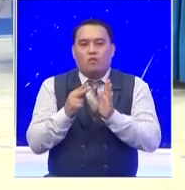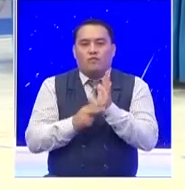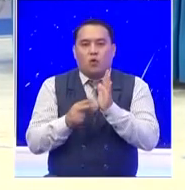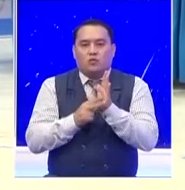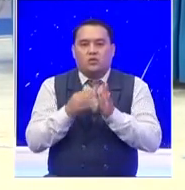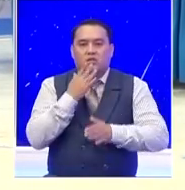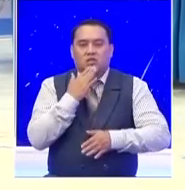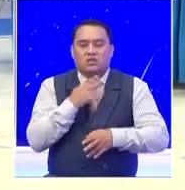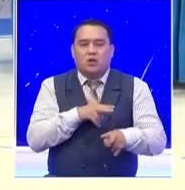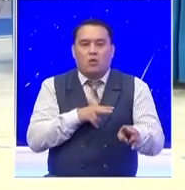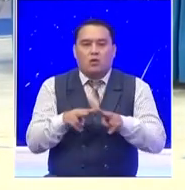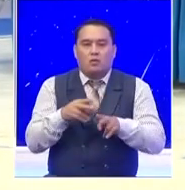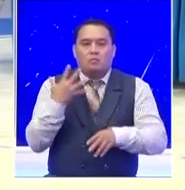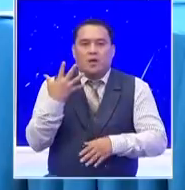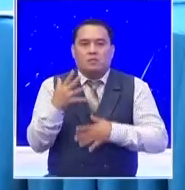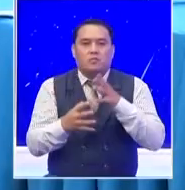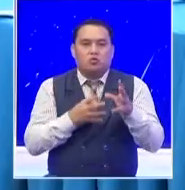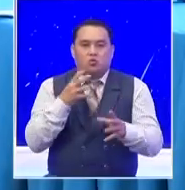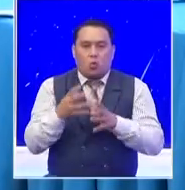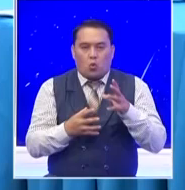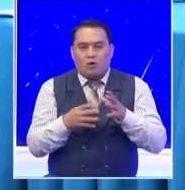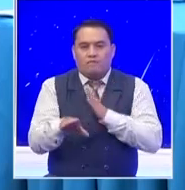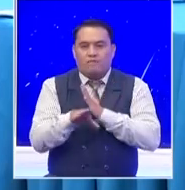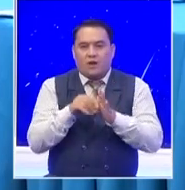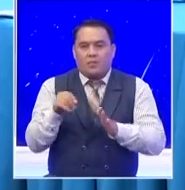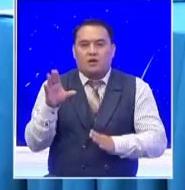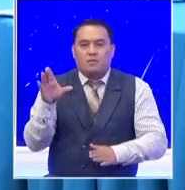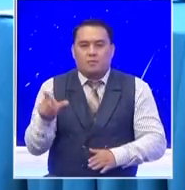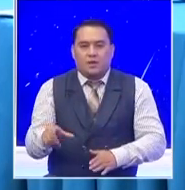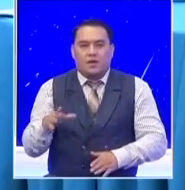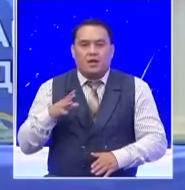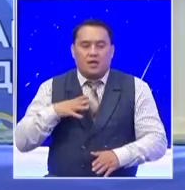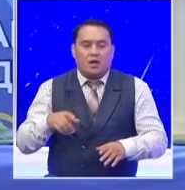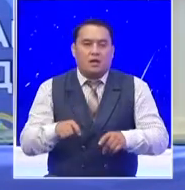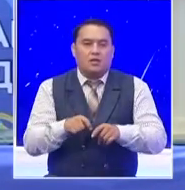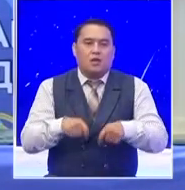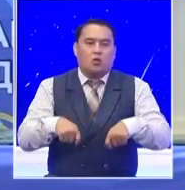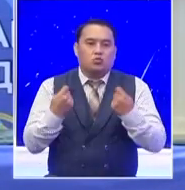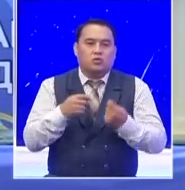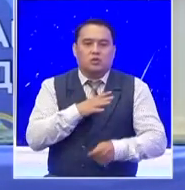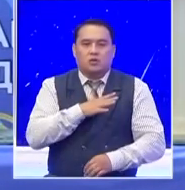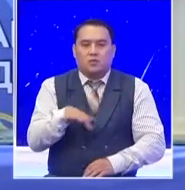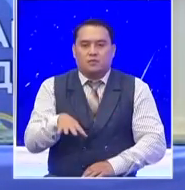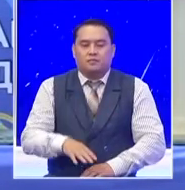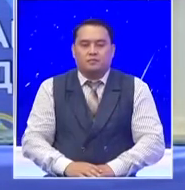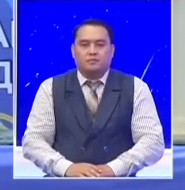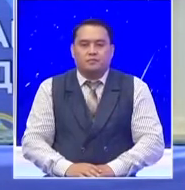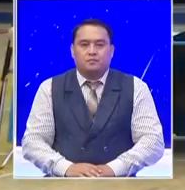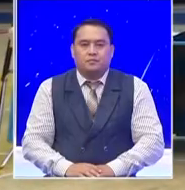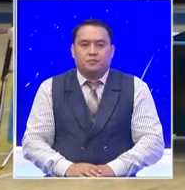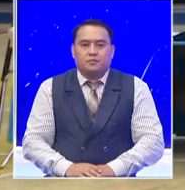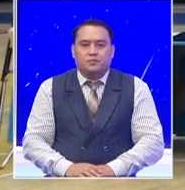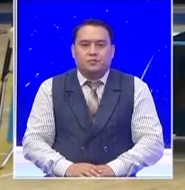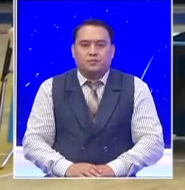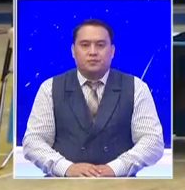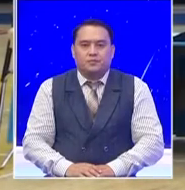национальных наблюдателей и 5 международных. По их мнению, выборы депутатов Сената РК были открытыми, нарушений не зафиксировано. Евгения Присяжная,